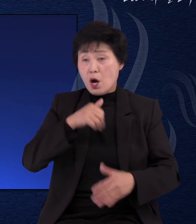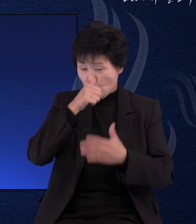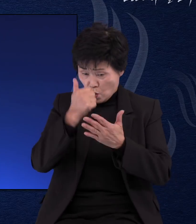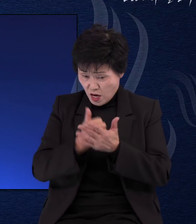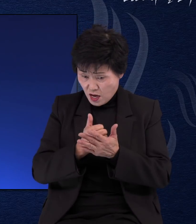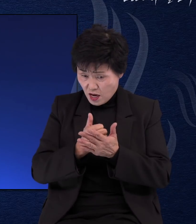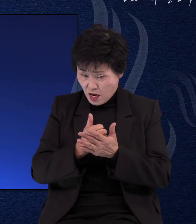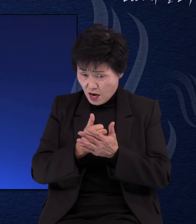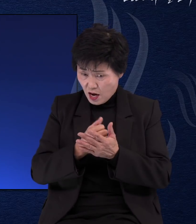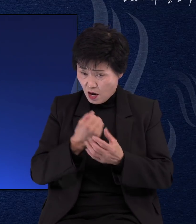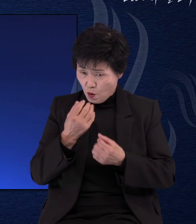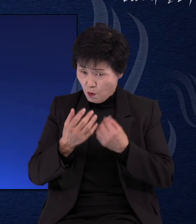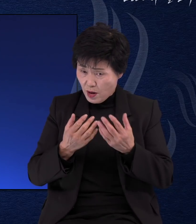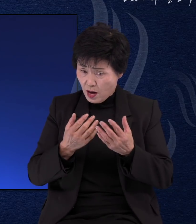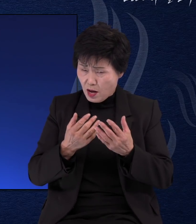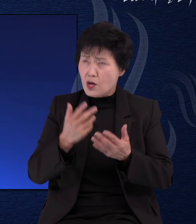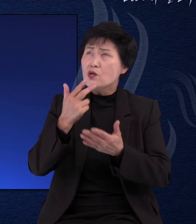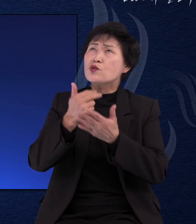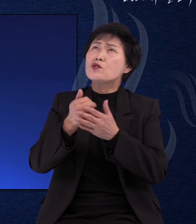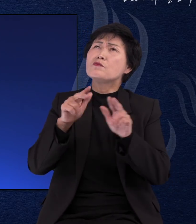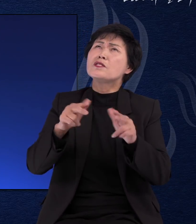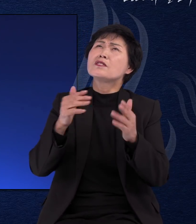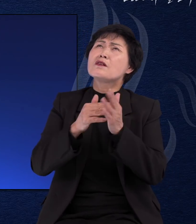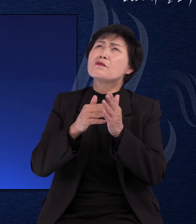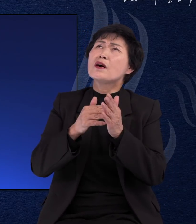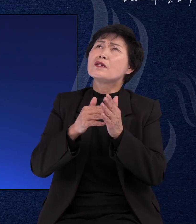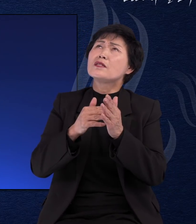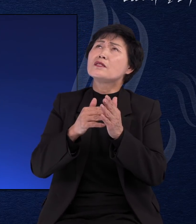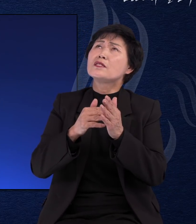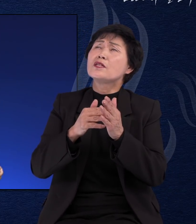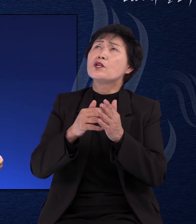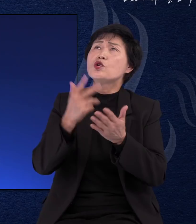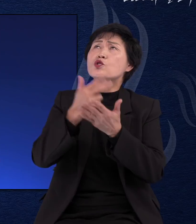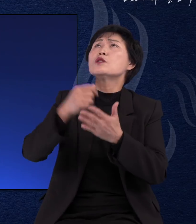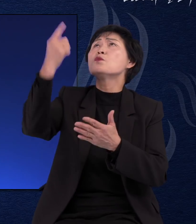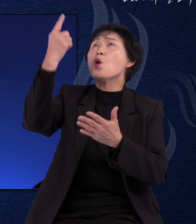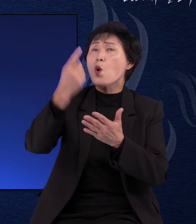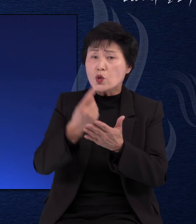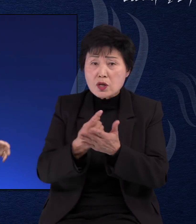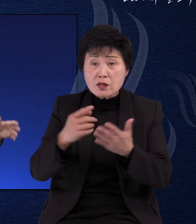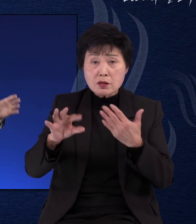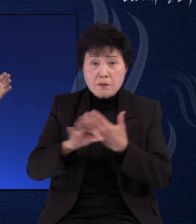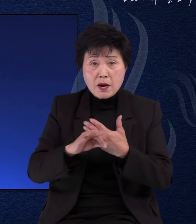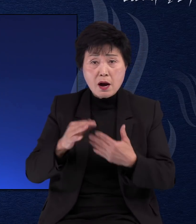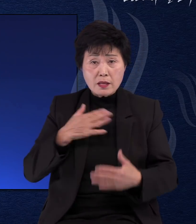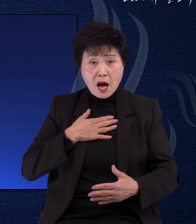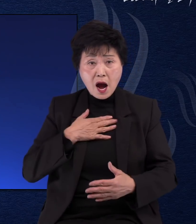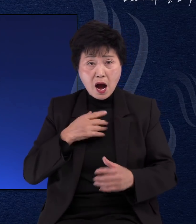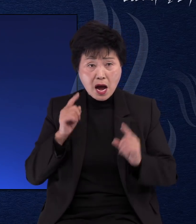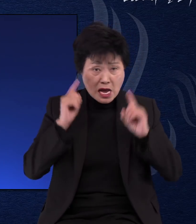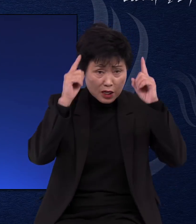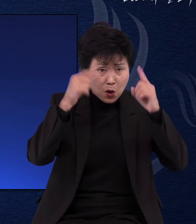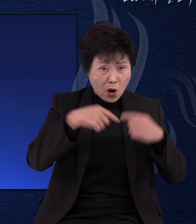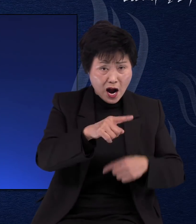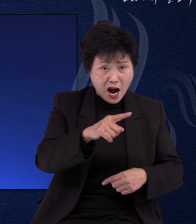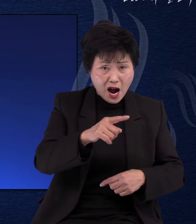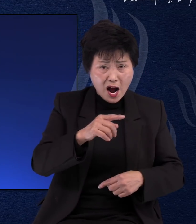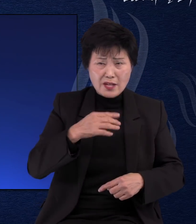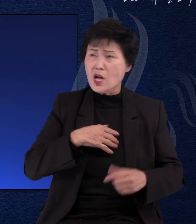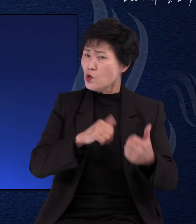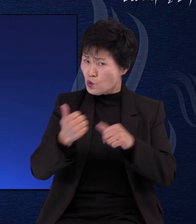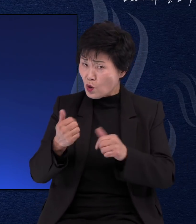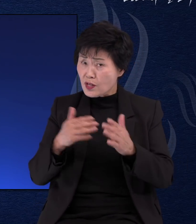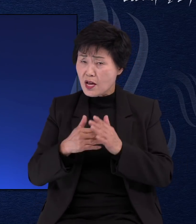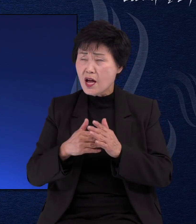고백에 주님, 오늘까지 주님 재림하셨으면 나는 그냥 죽는 거였군요. 지옥 가는 거였군요. 내 죄를 회개합니다라고 마치